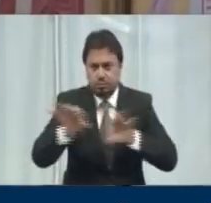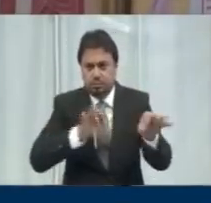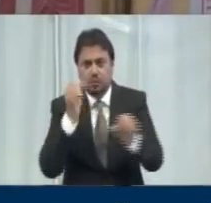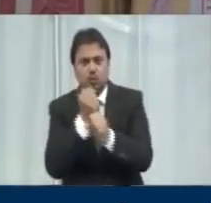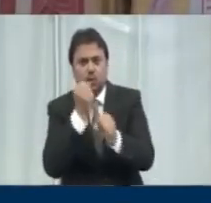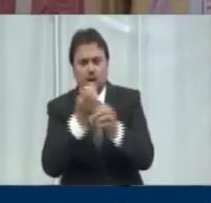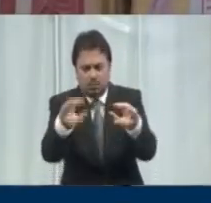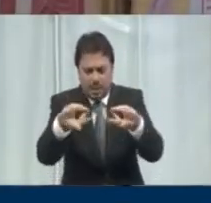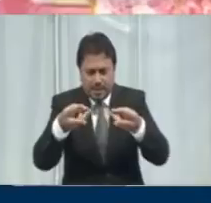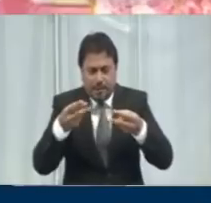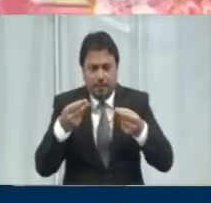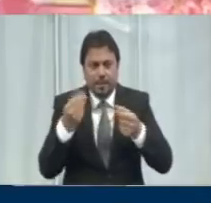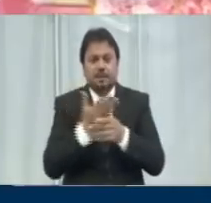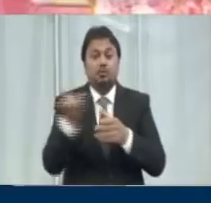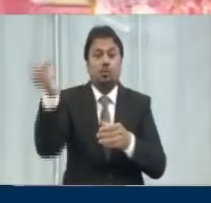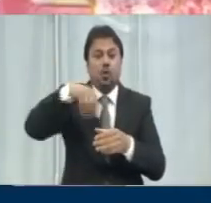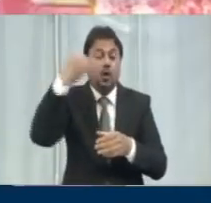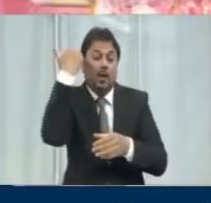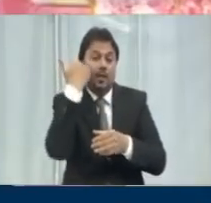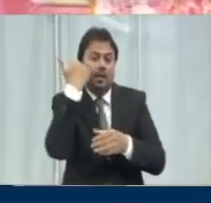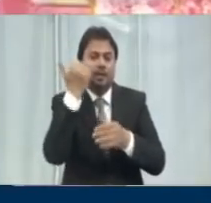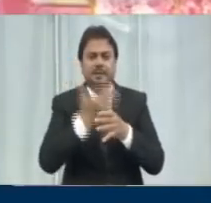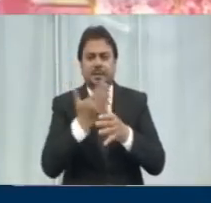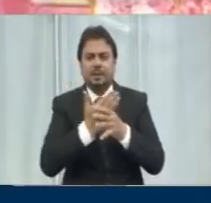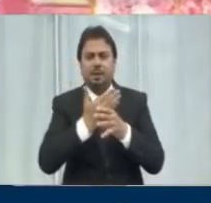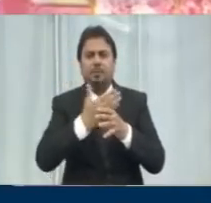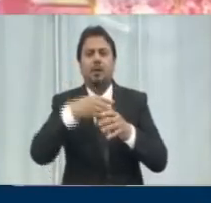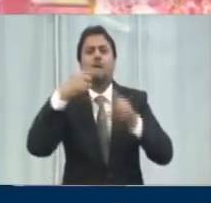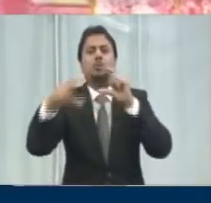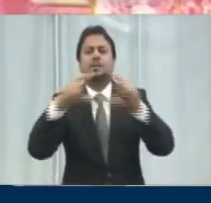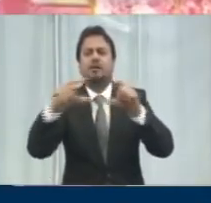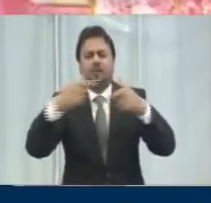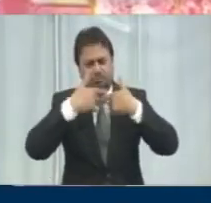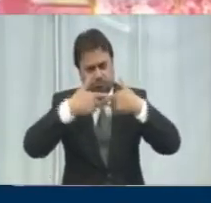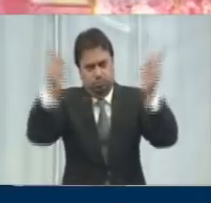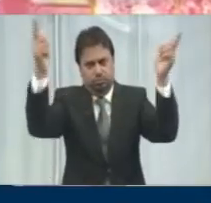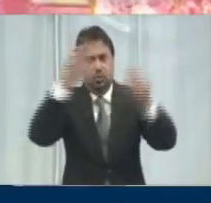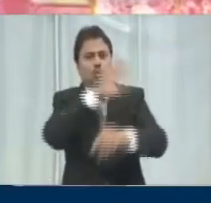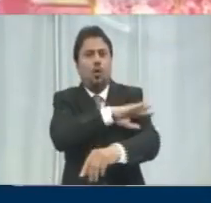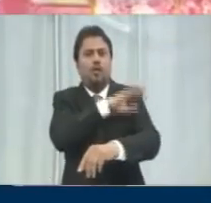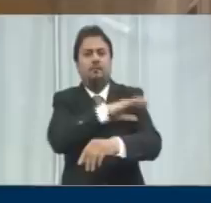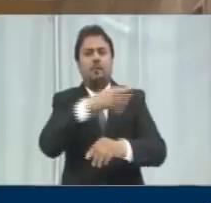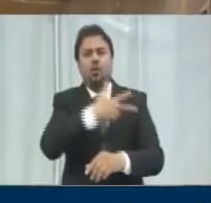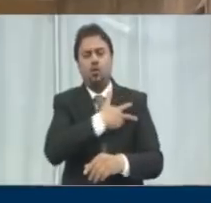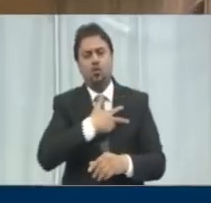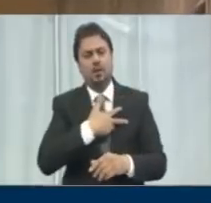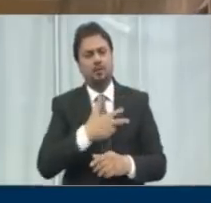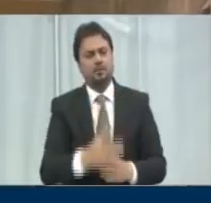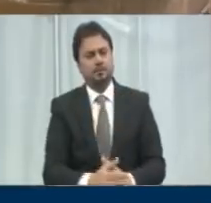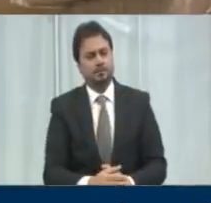ابتداء من يوم غد الاثنين لغرض إطلاق تمويل رواتب موظفي الدولة.